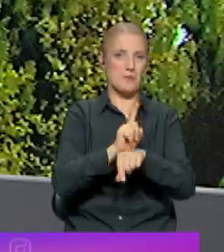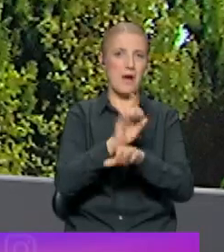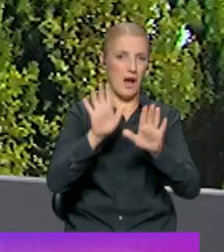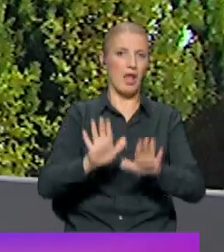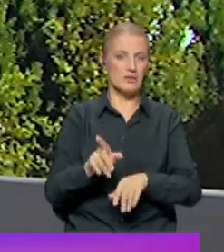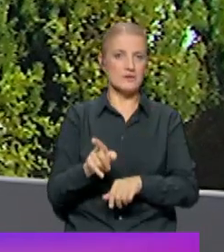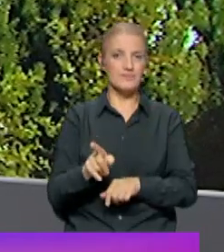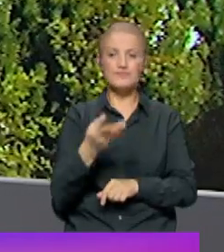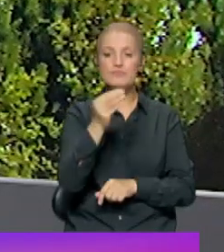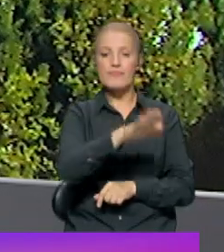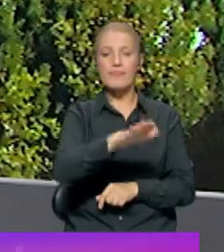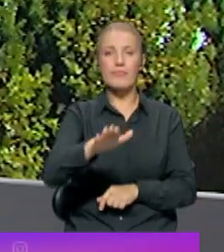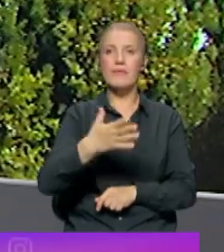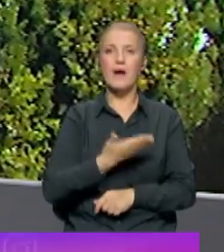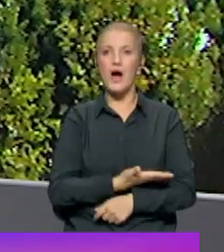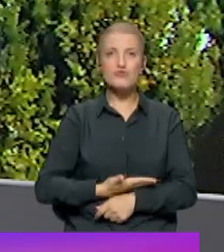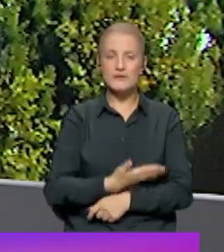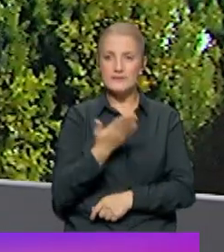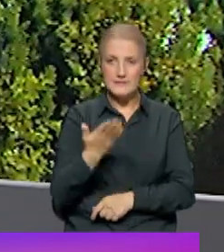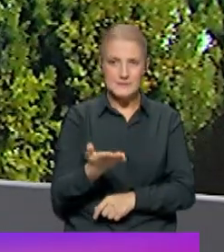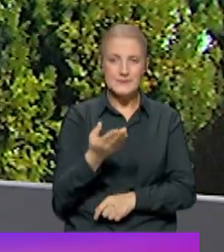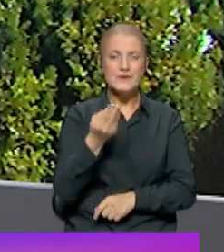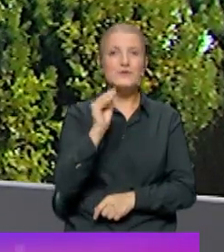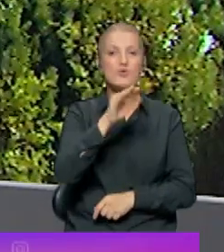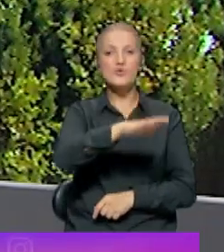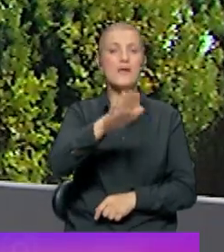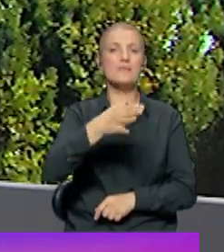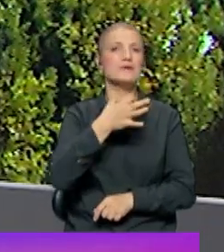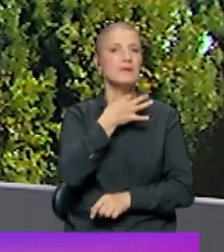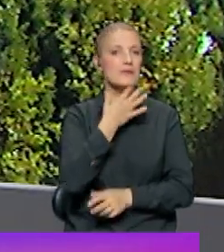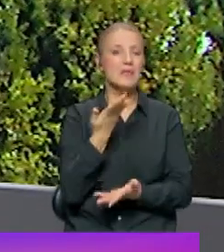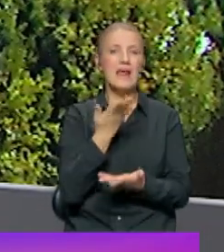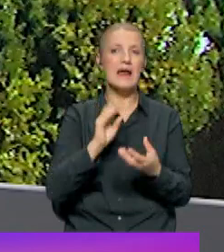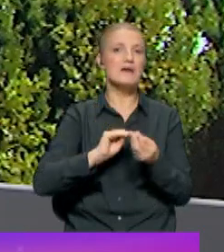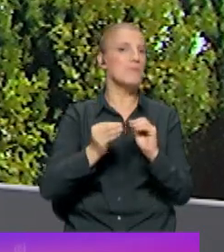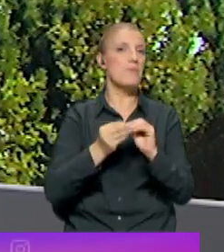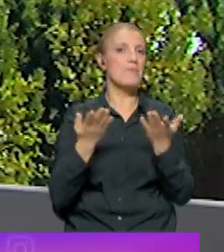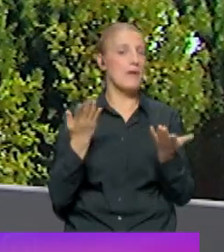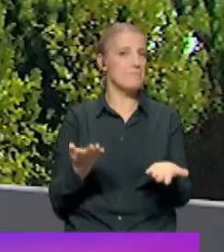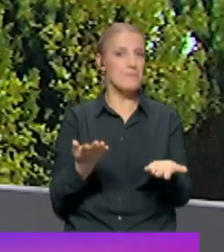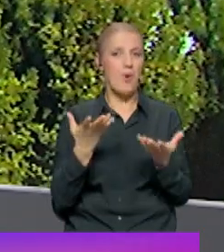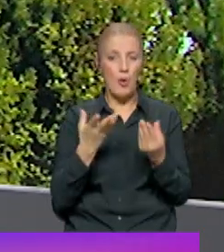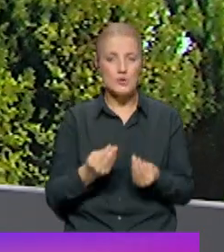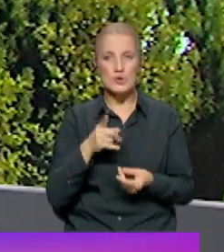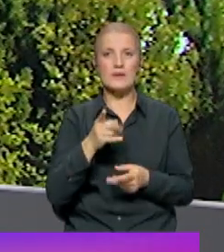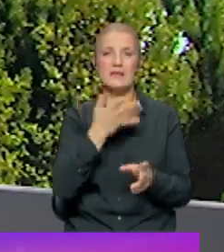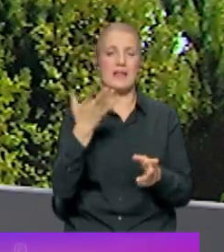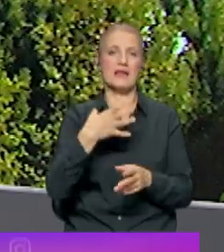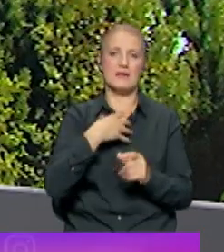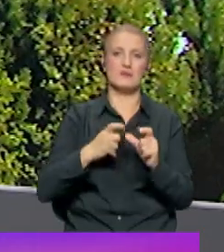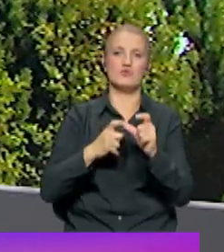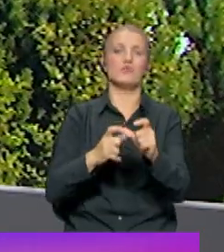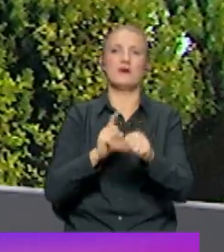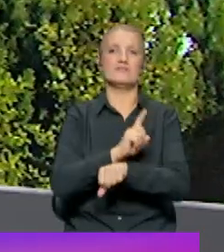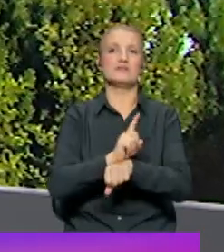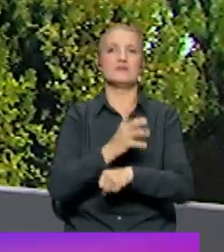açlığının çocuklarımızın yoksunluğunun ya da yoksulluğunun nelere yol açtığını sahadaki gözlemlenen ne olduğunu kendisine